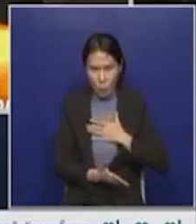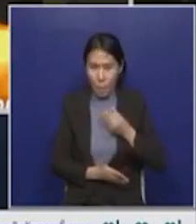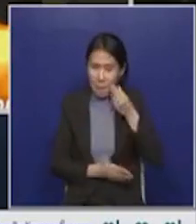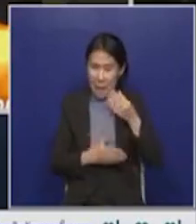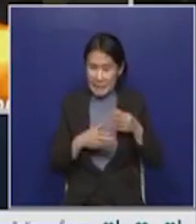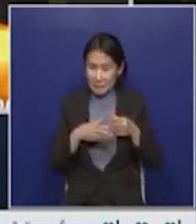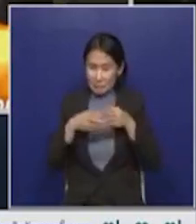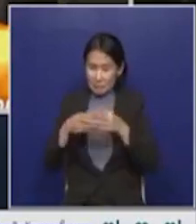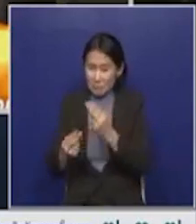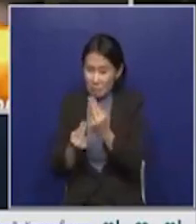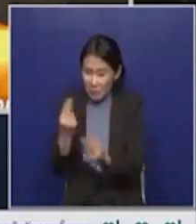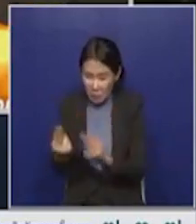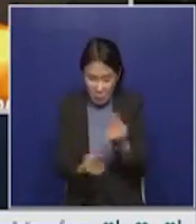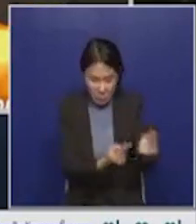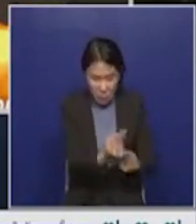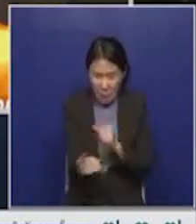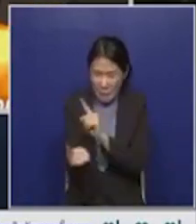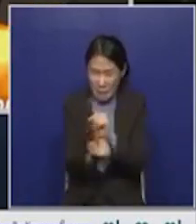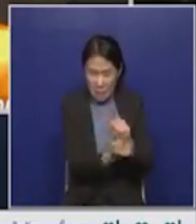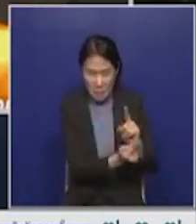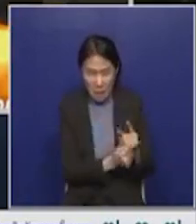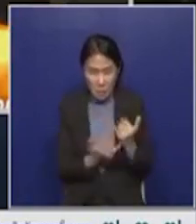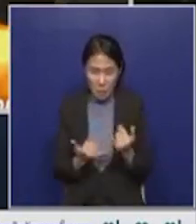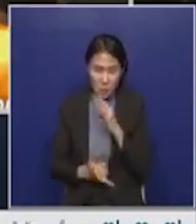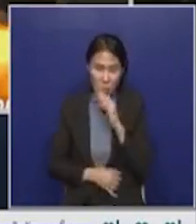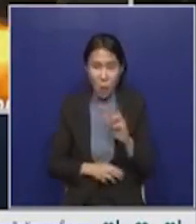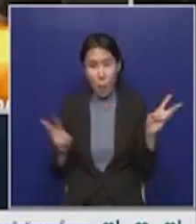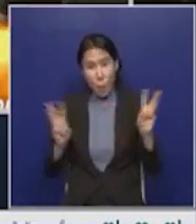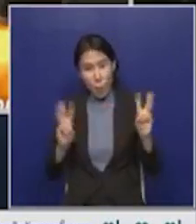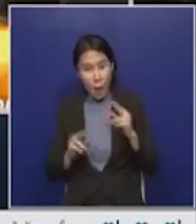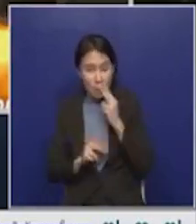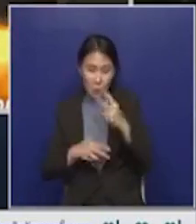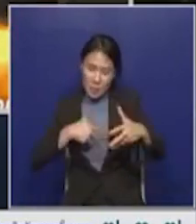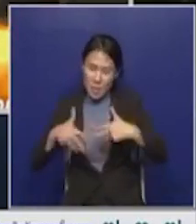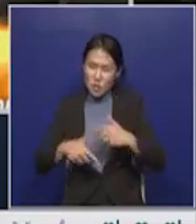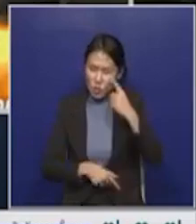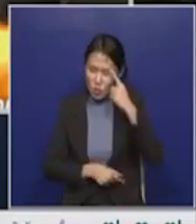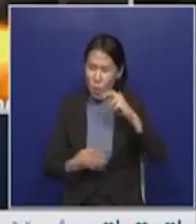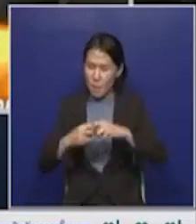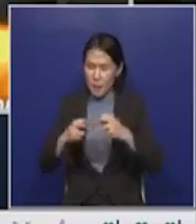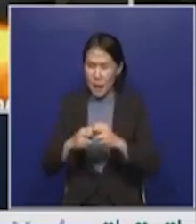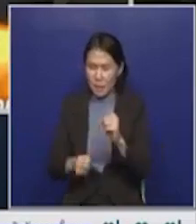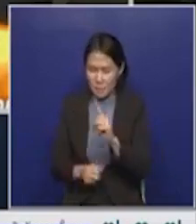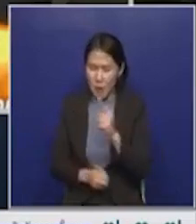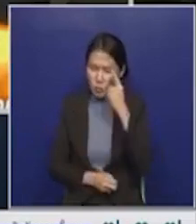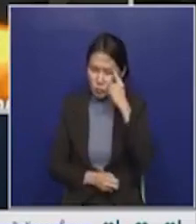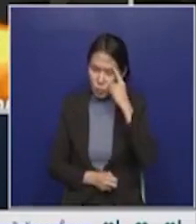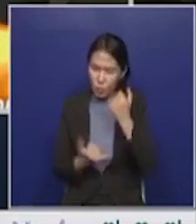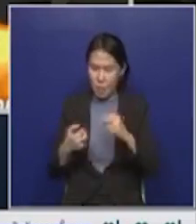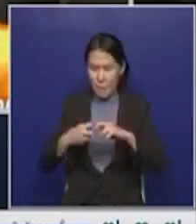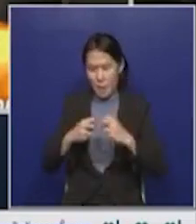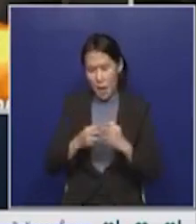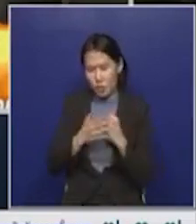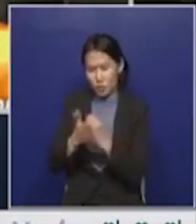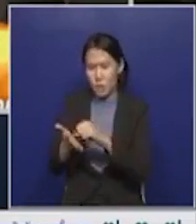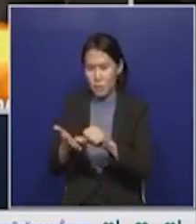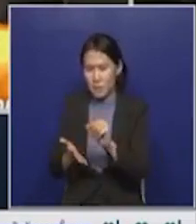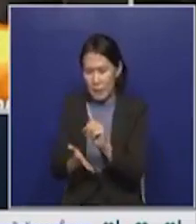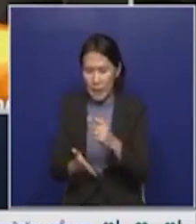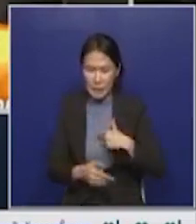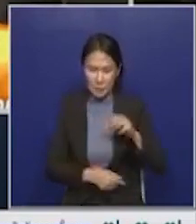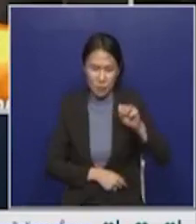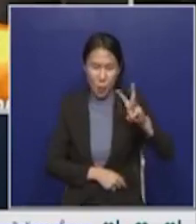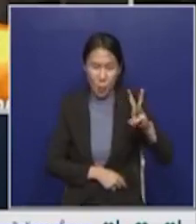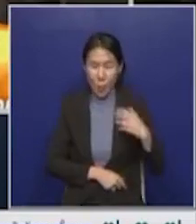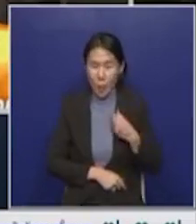ที่ไปหาเสียงตั้งระหว่างที่จะไปลงพื้นที่จะพาเป็นประชาชนแล้วทราบว่าประชาชนเดือดร้อนอย่างไรจะแก้ไขปัญหาในแต่ท่านไม่เคยลงไม่